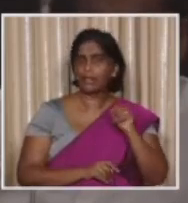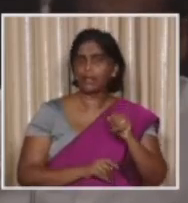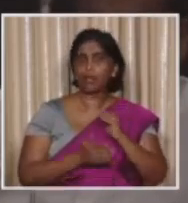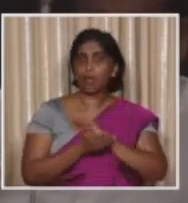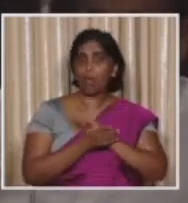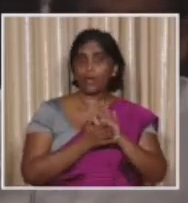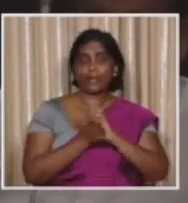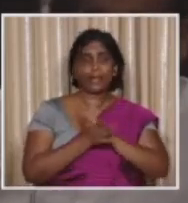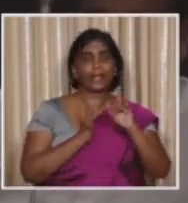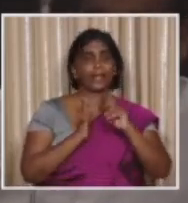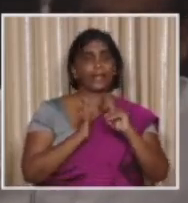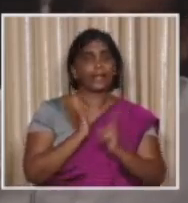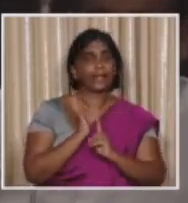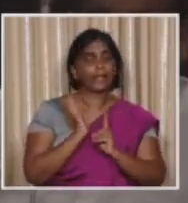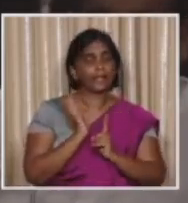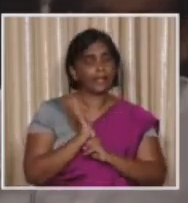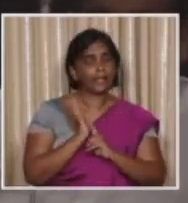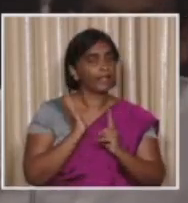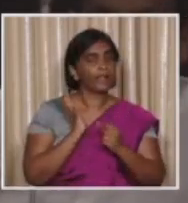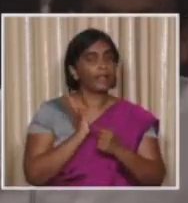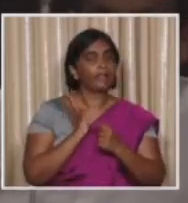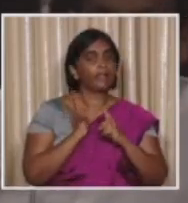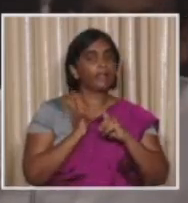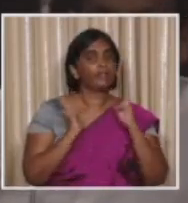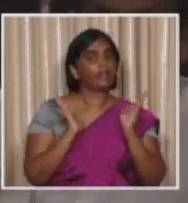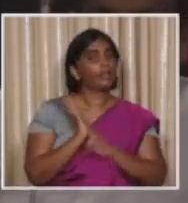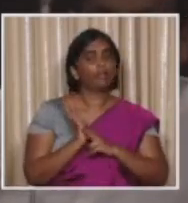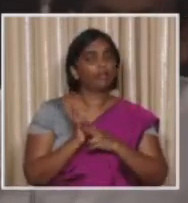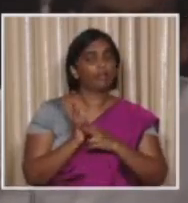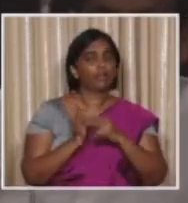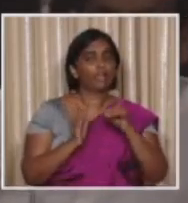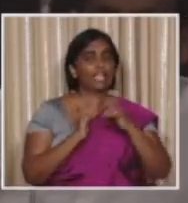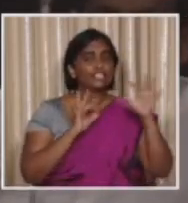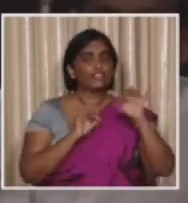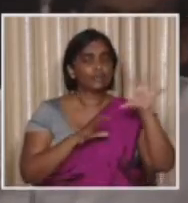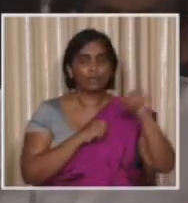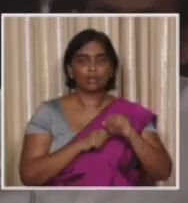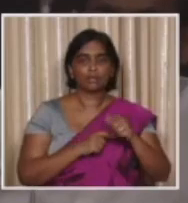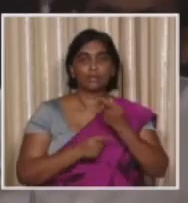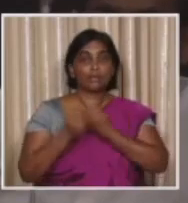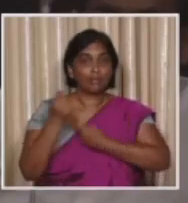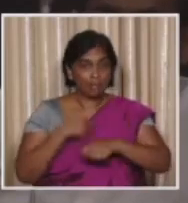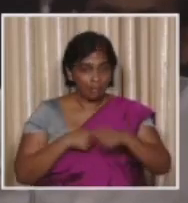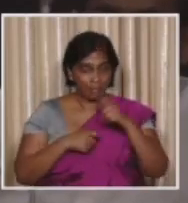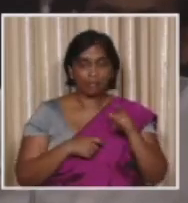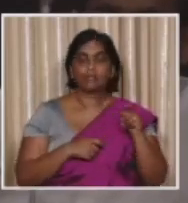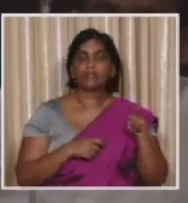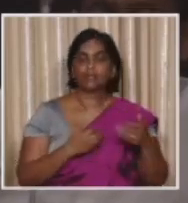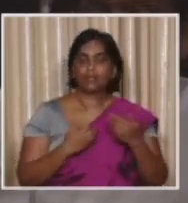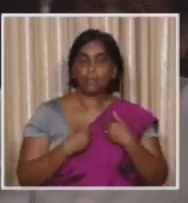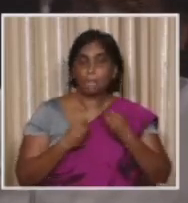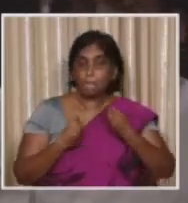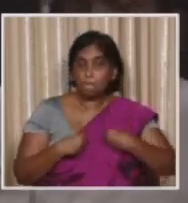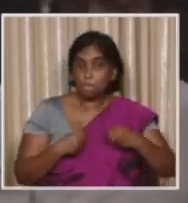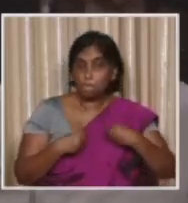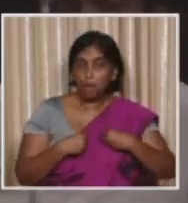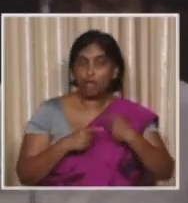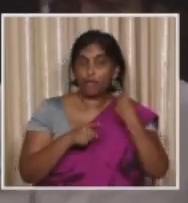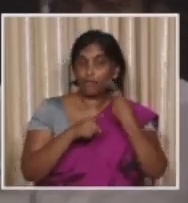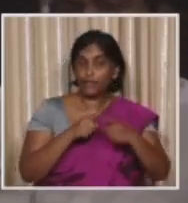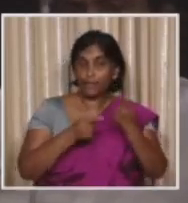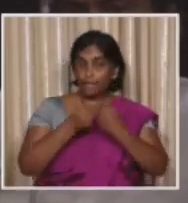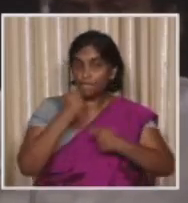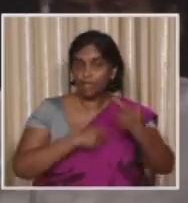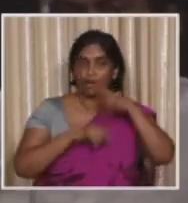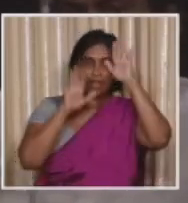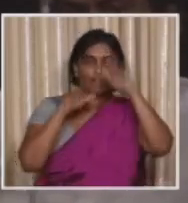හිල්ටන් එක රක්ෂණ සමාගම මෙන්න මේ වගේ සමාගම් තෝරගන්නේ කියලා. ප්‍රතිව්‍යුහගත කිරීමේදී අපි අලාභ ලබන ඒවාම දෙන්න හදනවා නම්